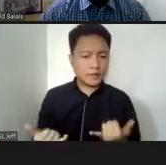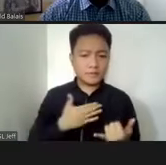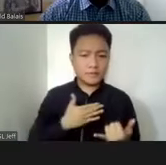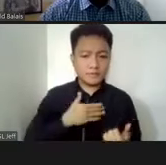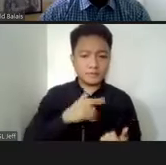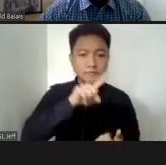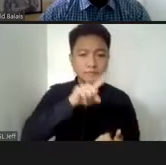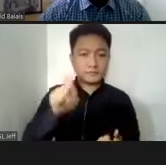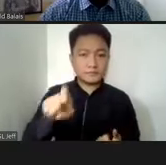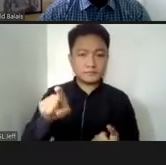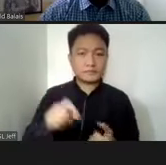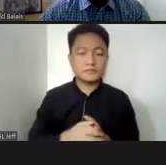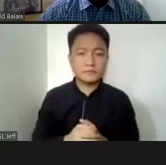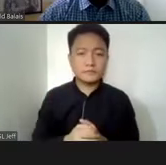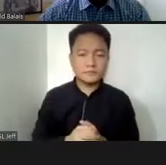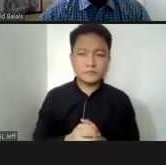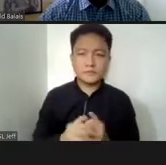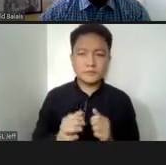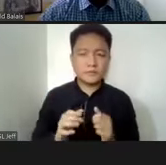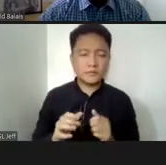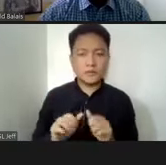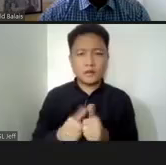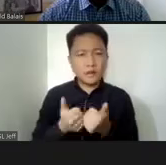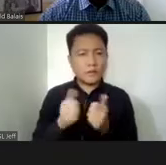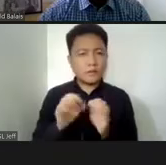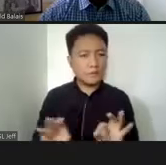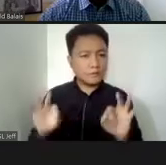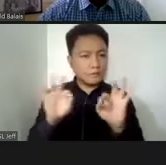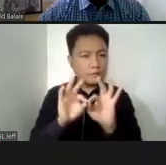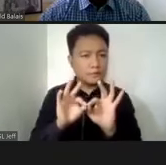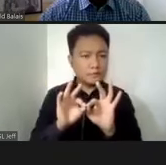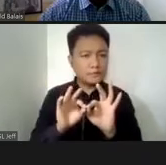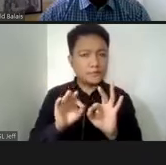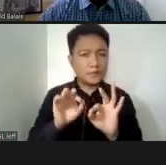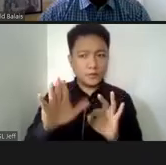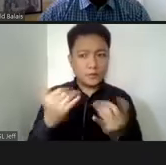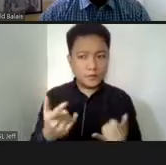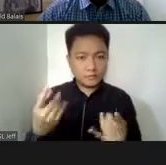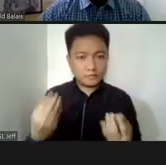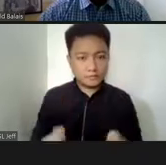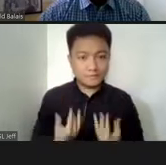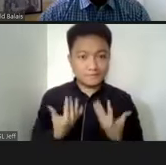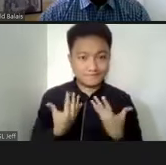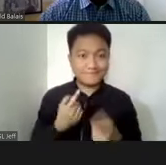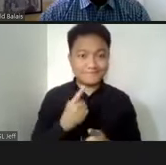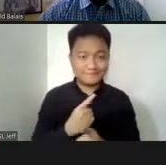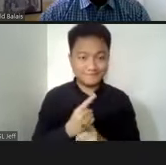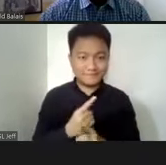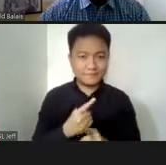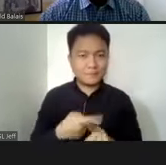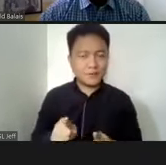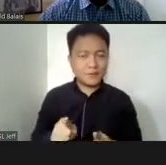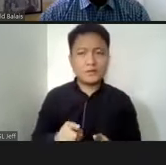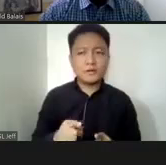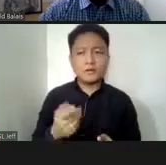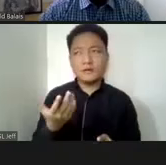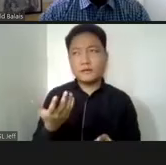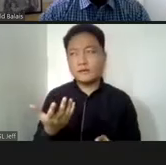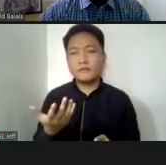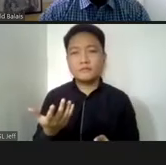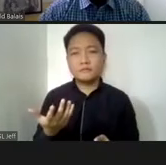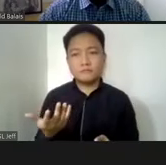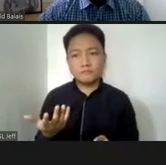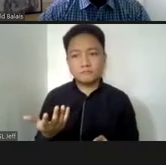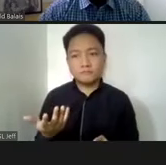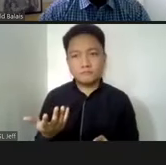inspirasyon. But hindi lang inspirasyon, but also great parang community that supported you, no? And rallied behind you